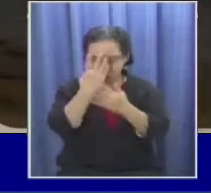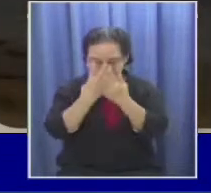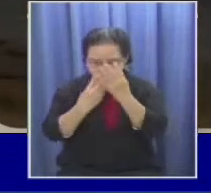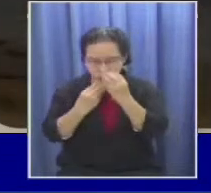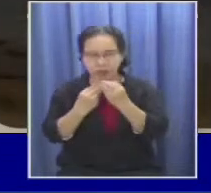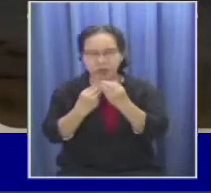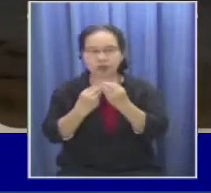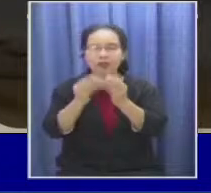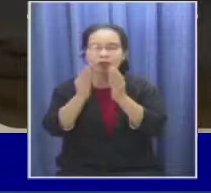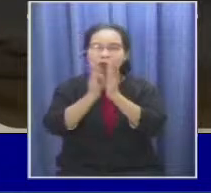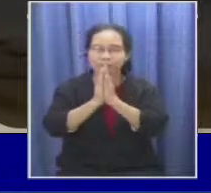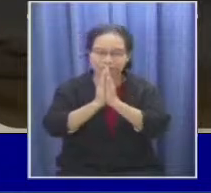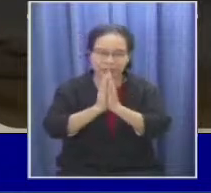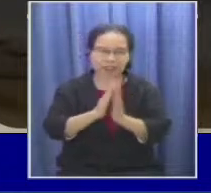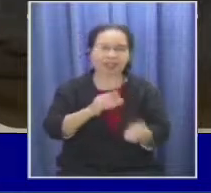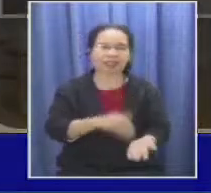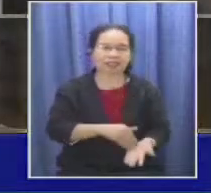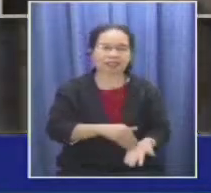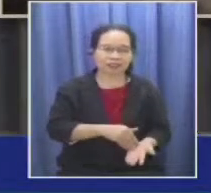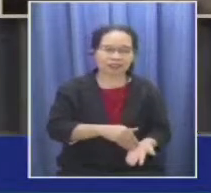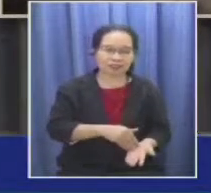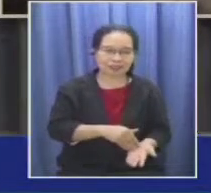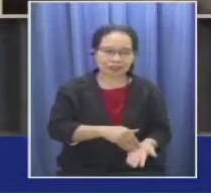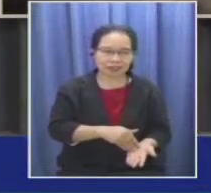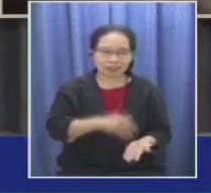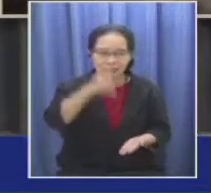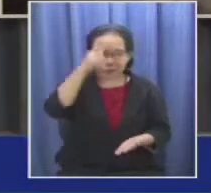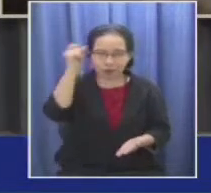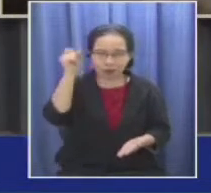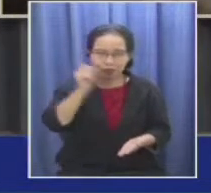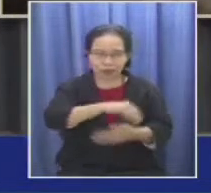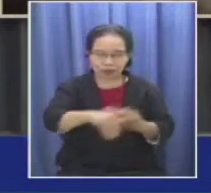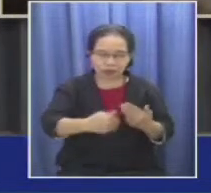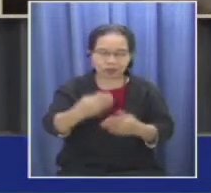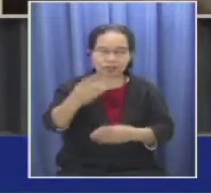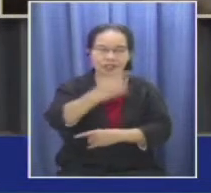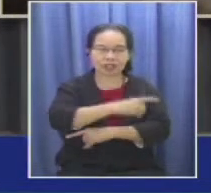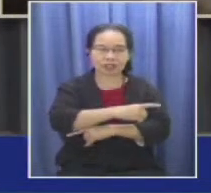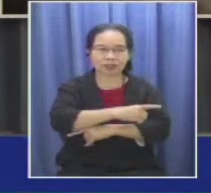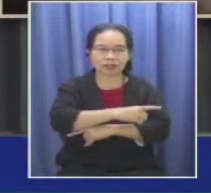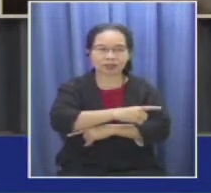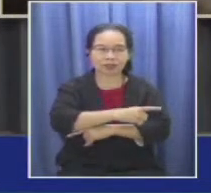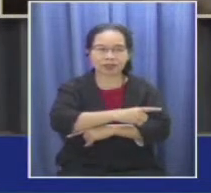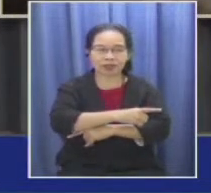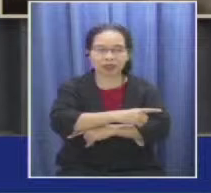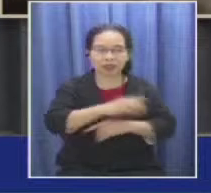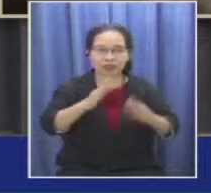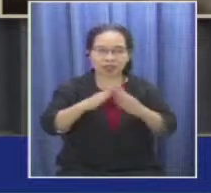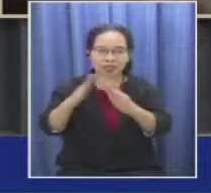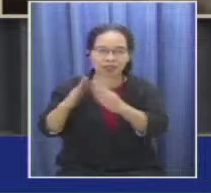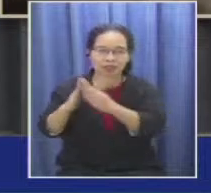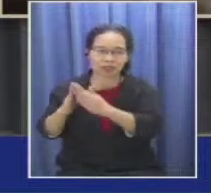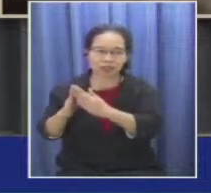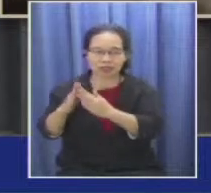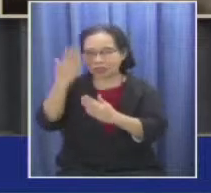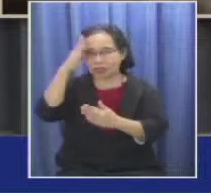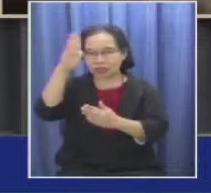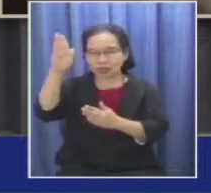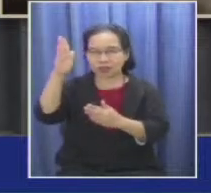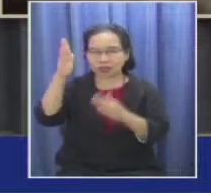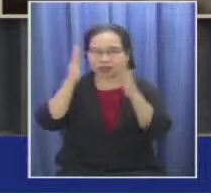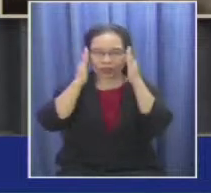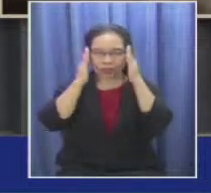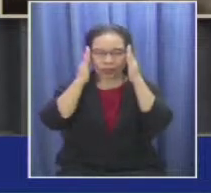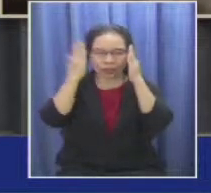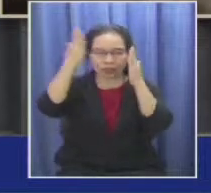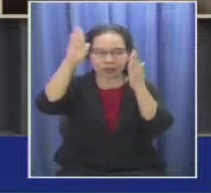Nyankopɔn asafo ma the Church of God asafo yi mu no wo sorry free kete so ansa no bedi kan ye adwuma bi no bompaye ansa eduru